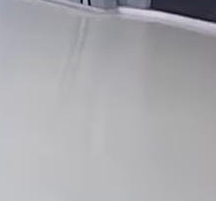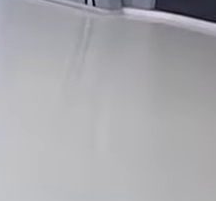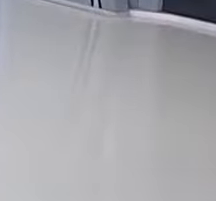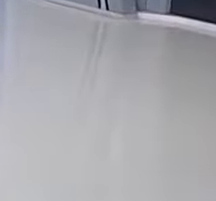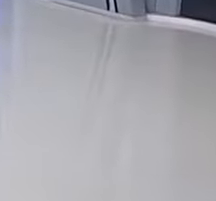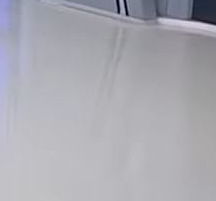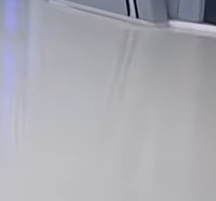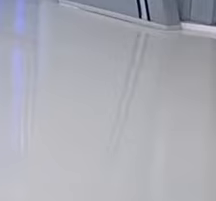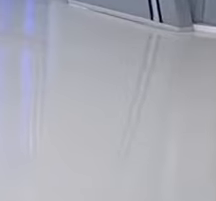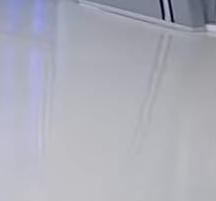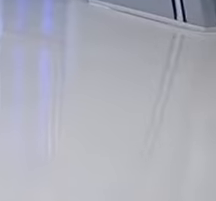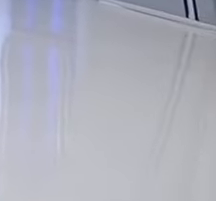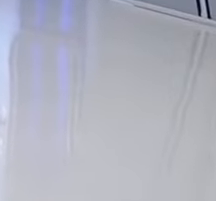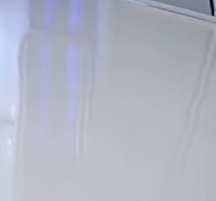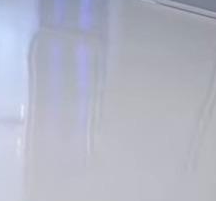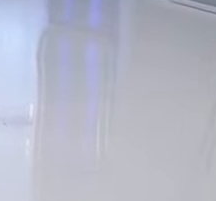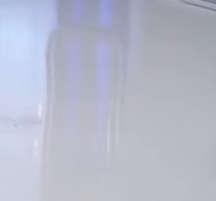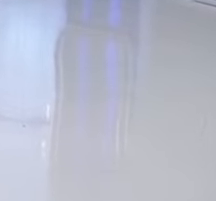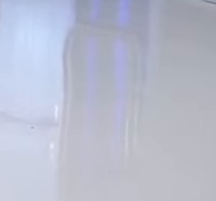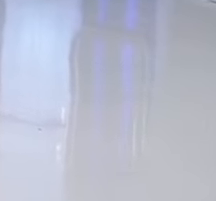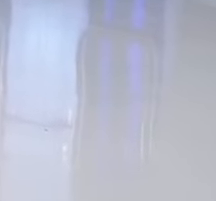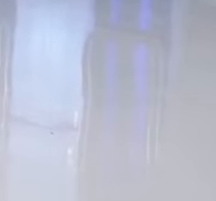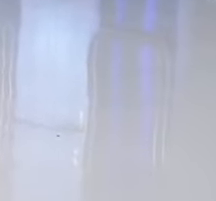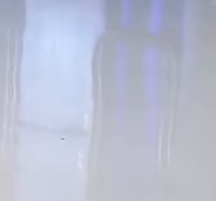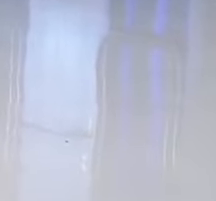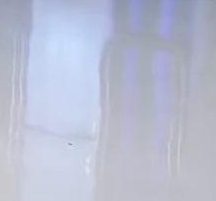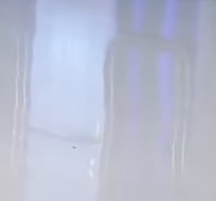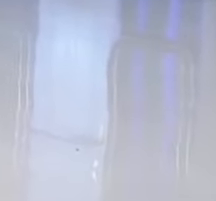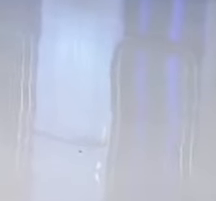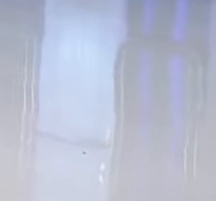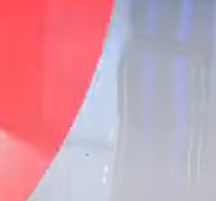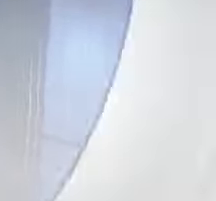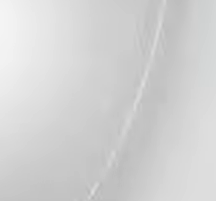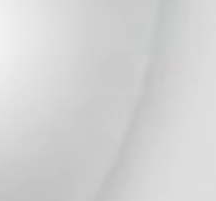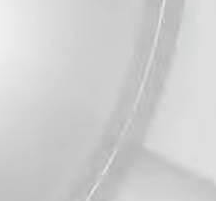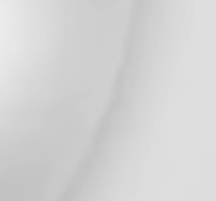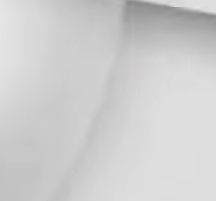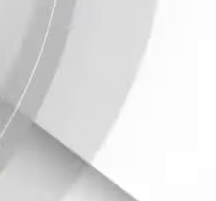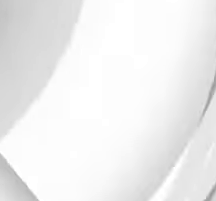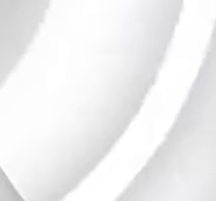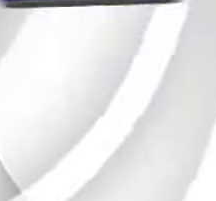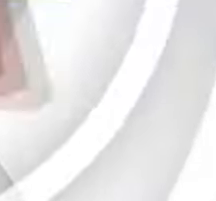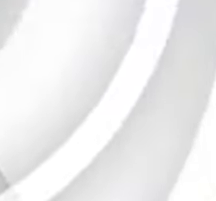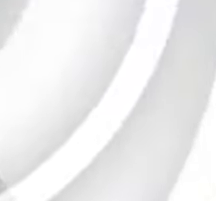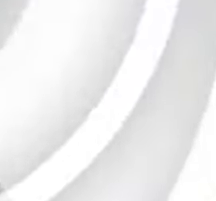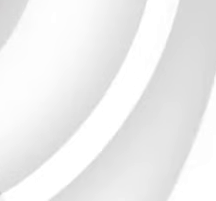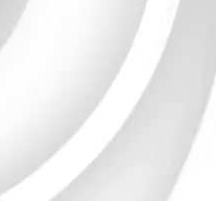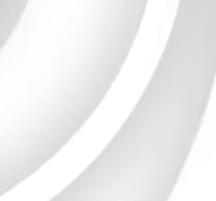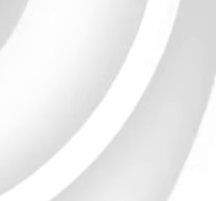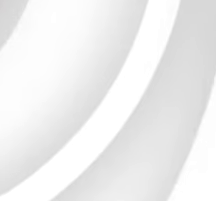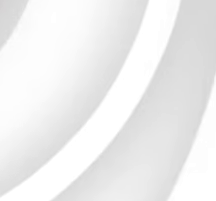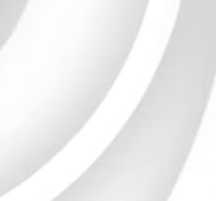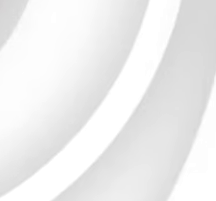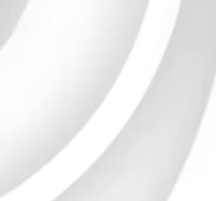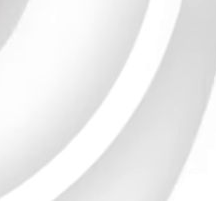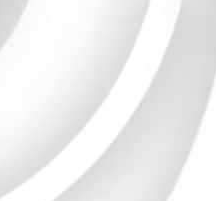Tuloy-tuloy pa rin ang ating pagbabalita sa pagbabalik ng TV Patrol.